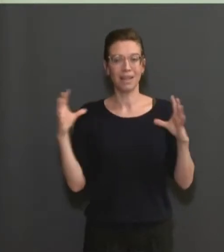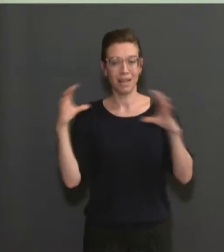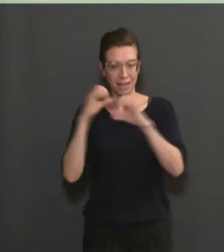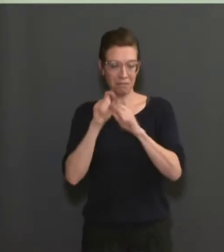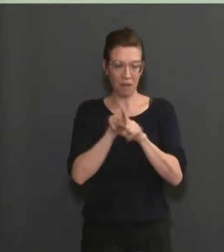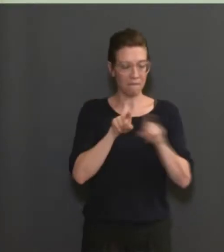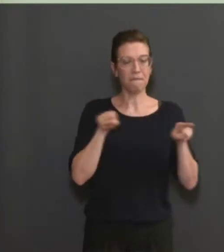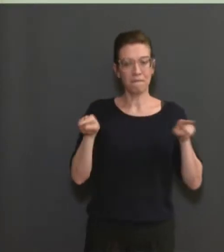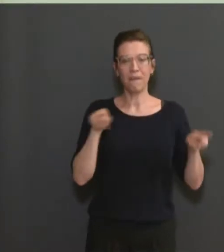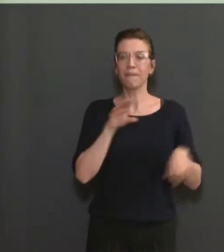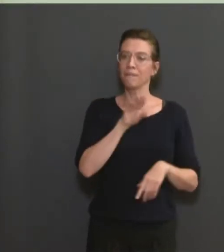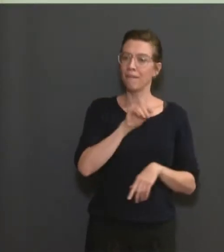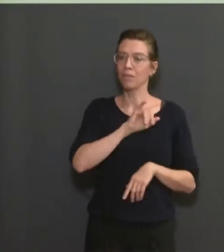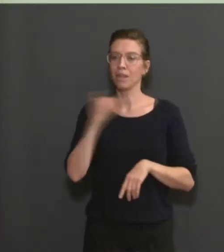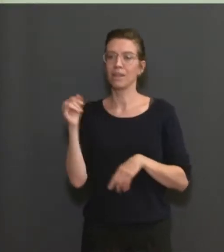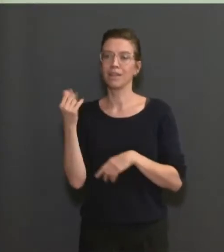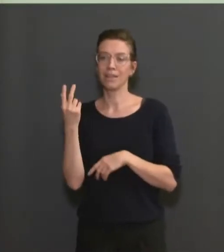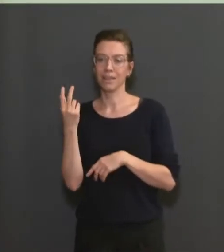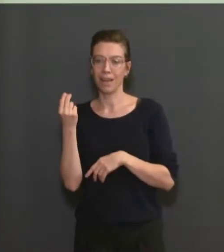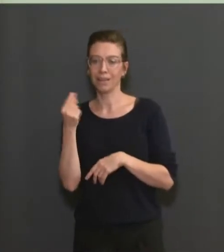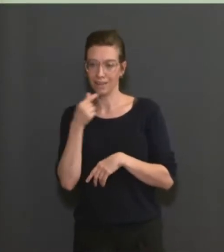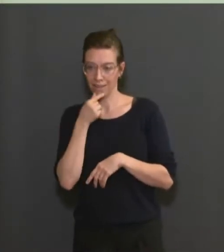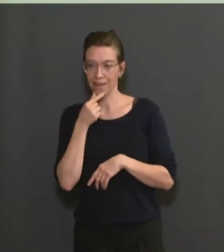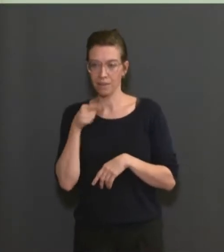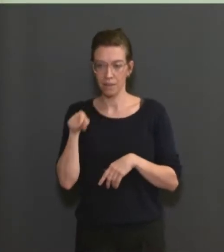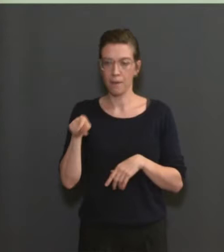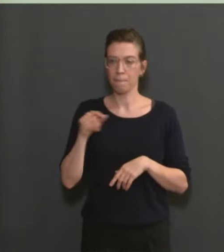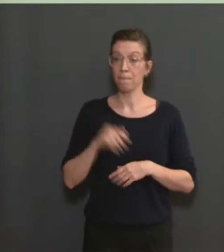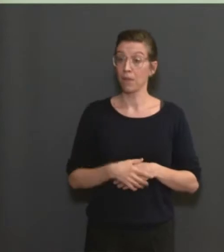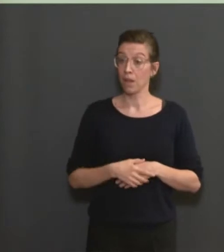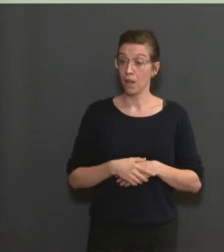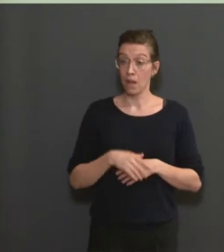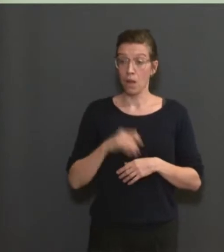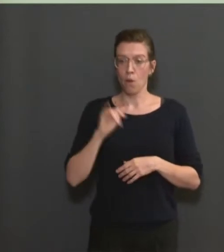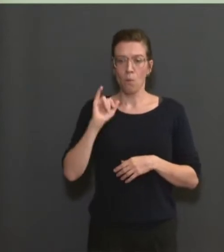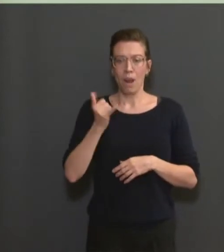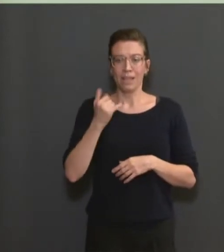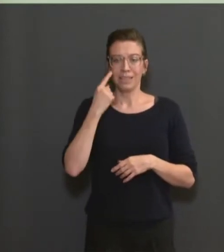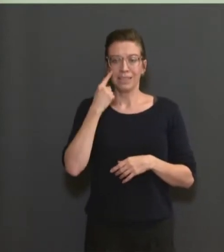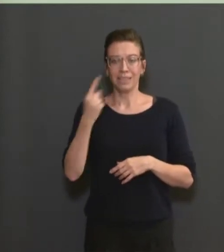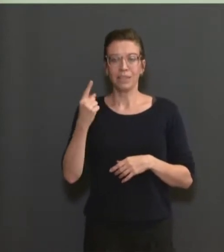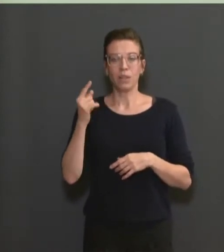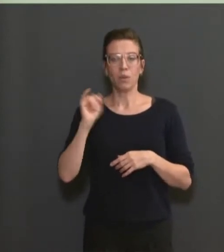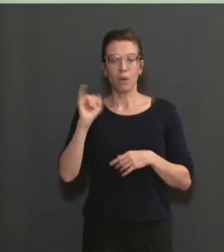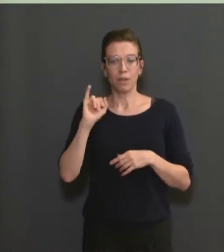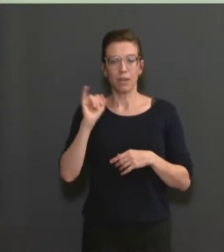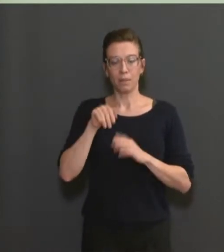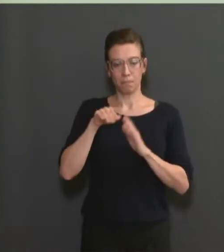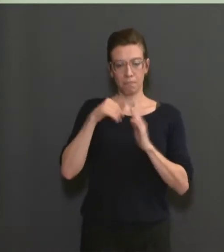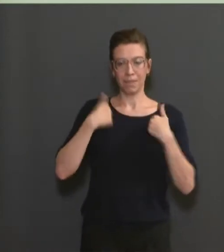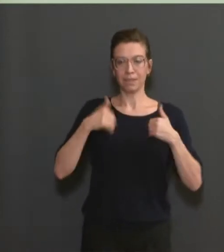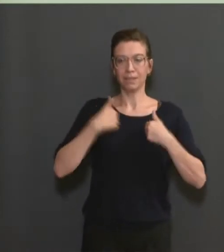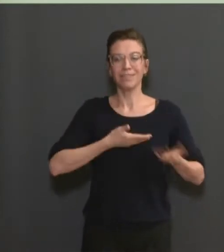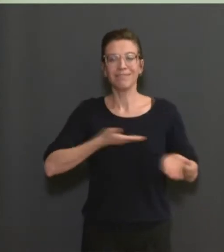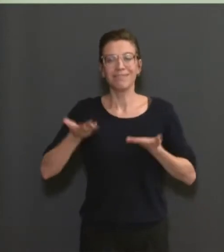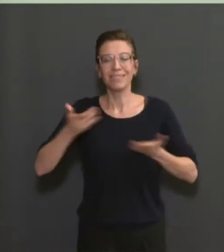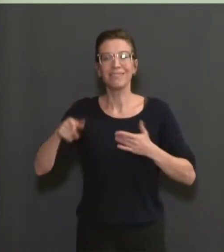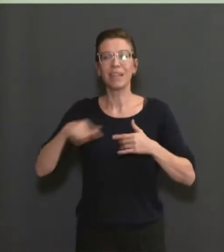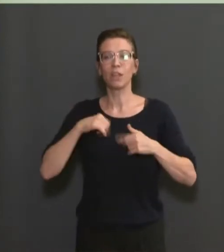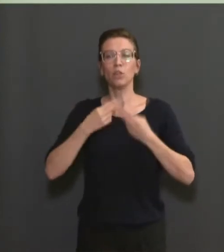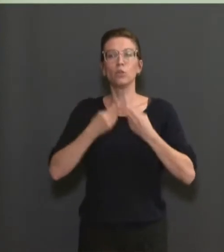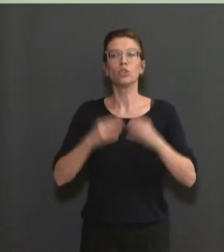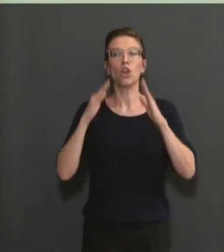verhoudingsgewijs worden er opvallend minder bewoners uit woonzorgcentra of zorgpersoneel opgenomen.